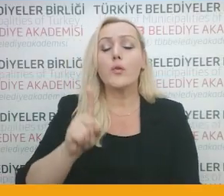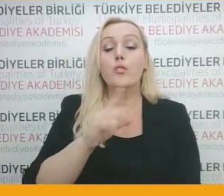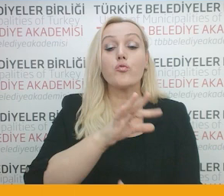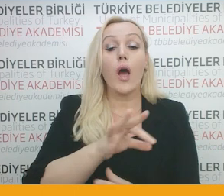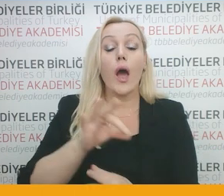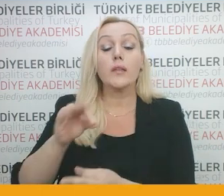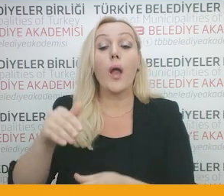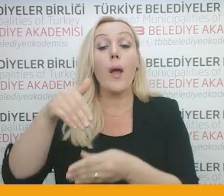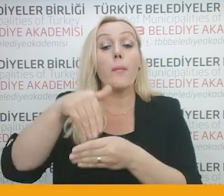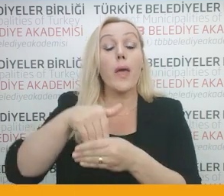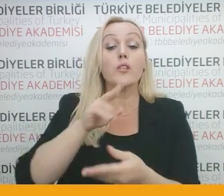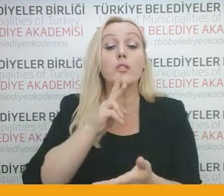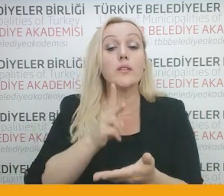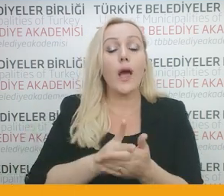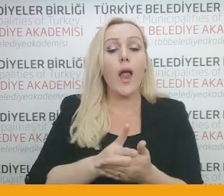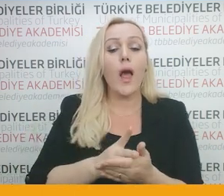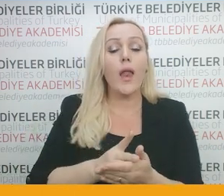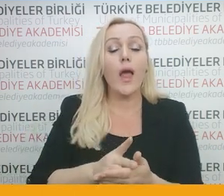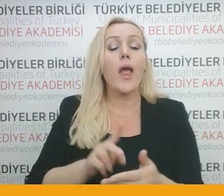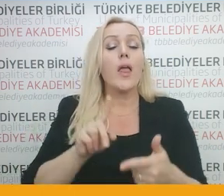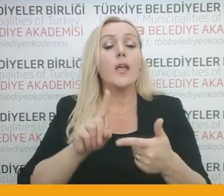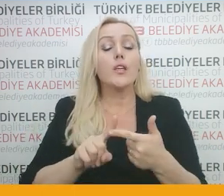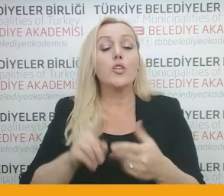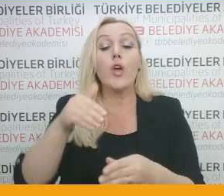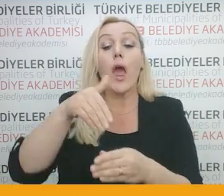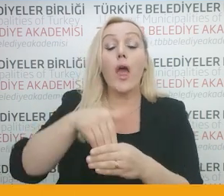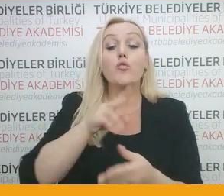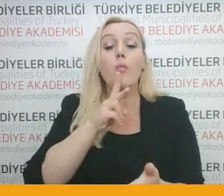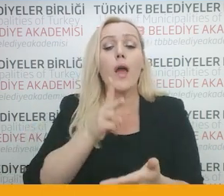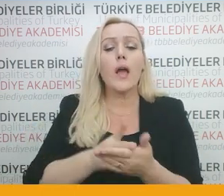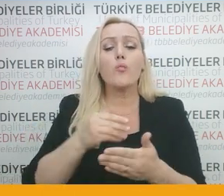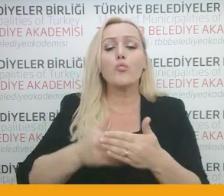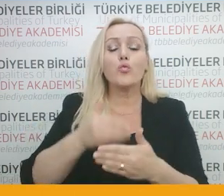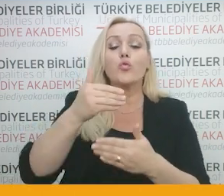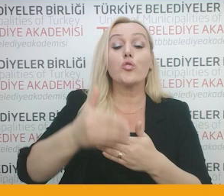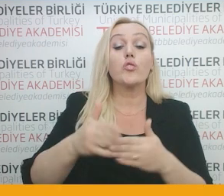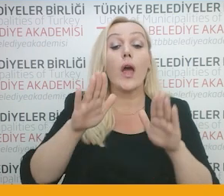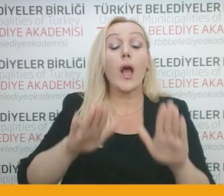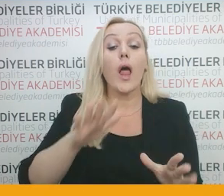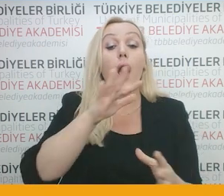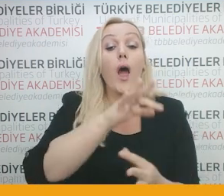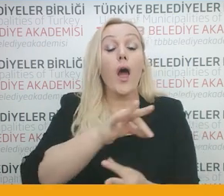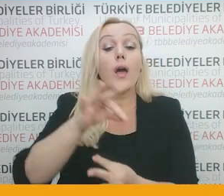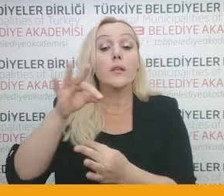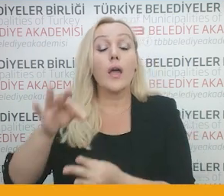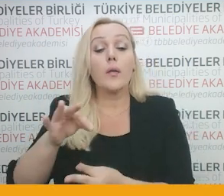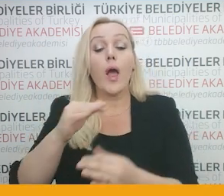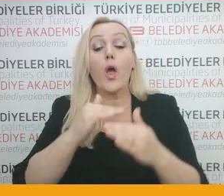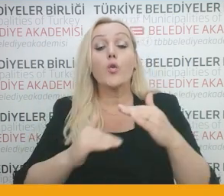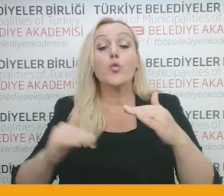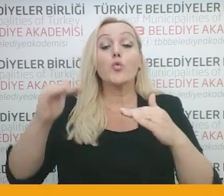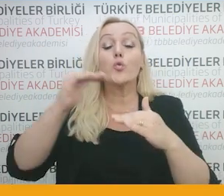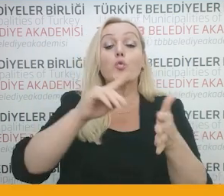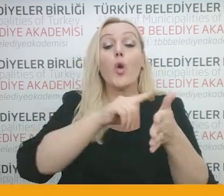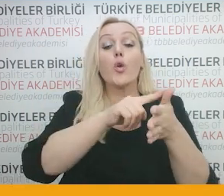aktarmaları meclis kararıyla yapıyoruz. İkinci düzeydeki aktarmaları encümen kararıyla. Bunun dışında kalan aktarmaları üst yöneticinin onayıyla